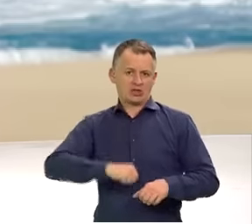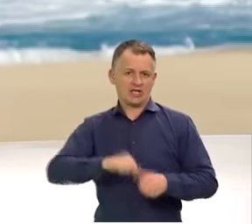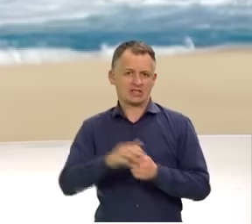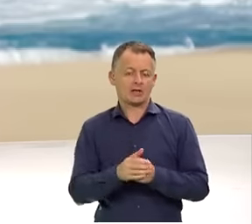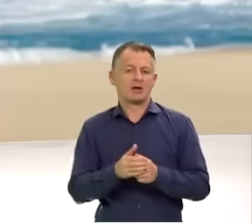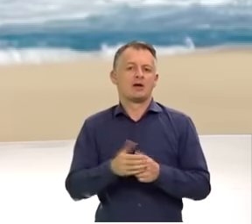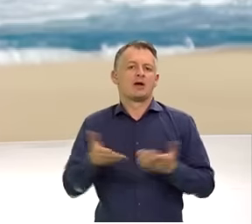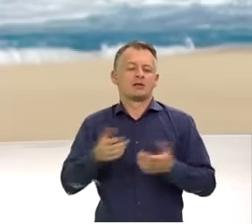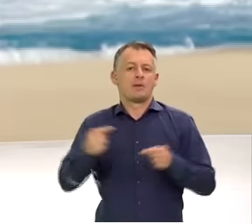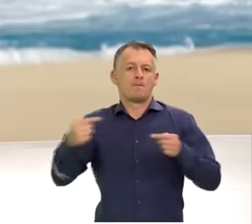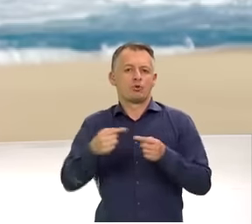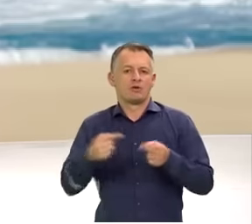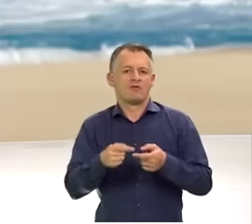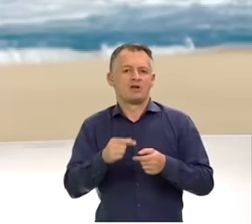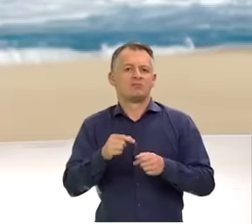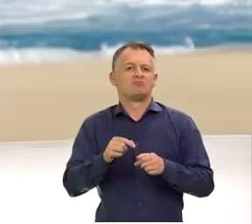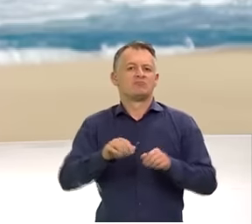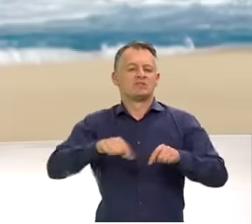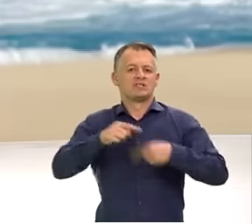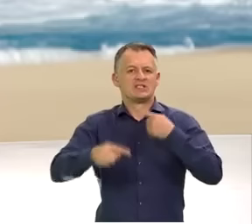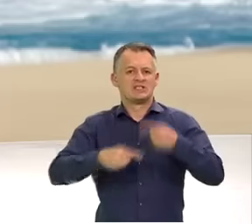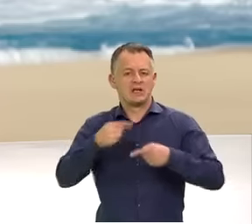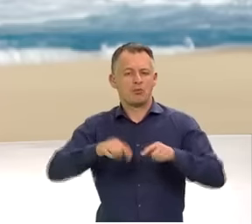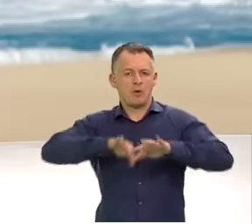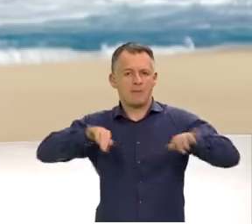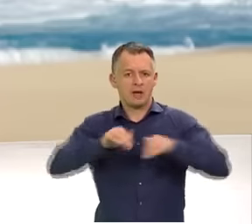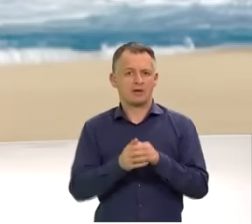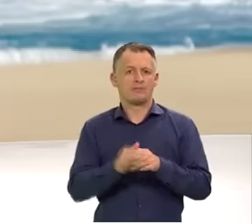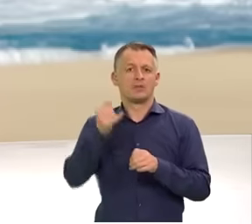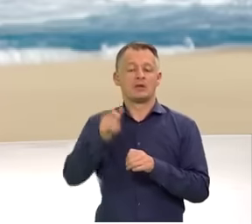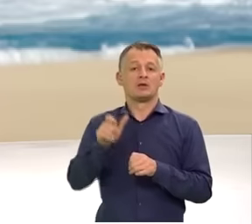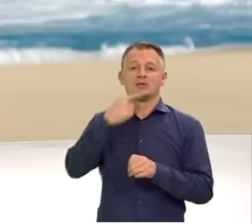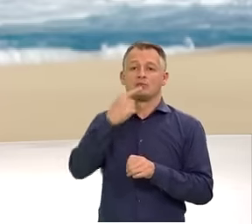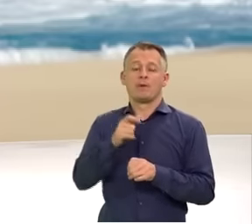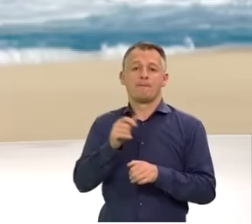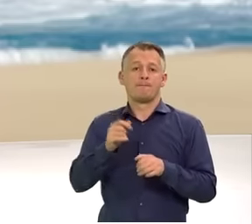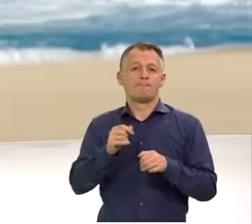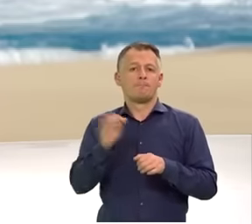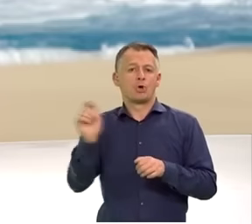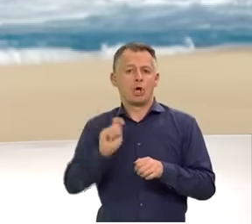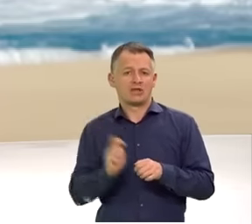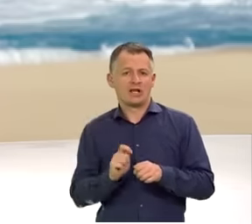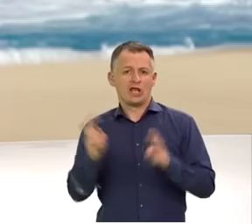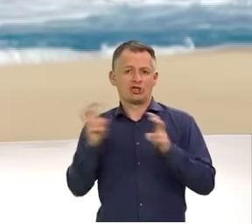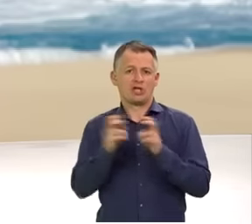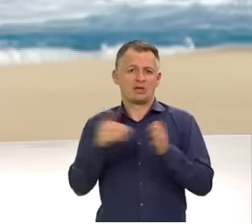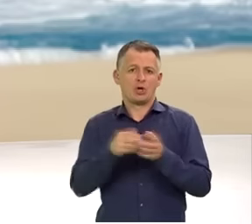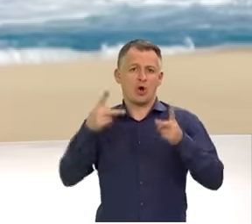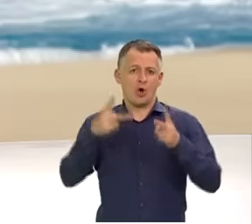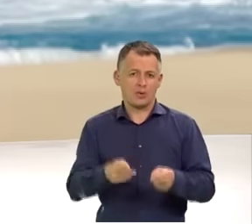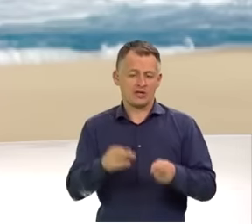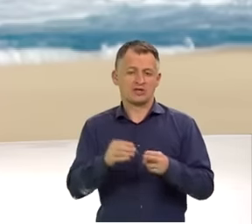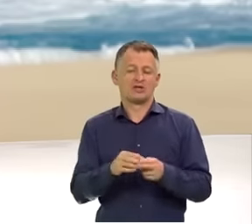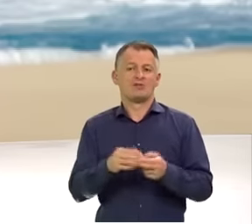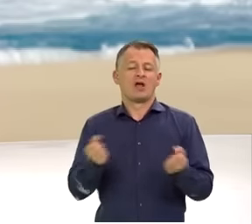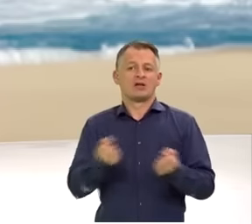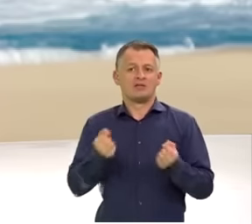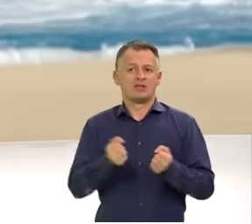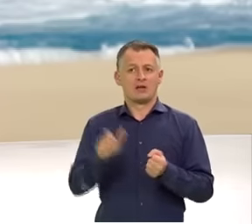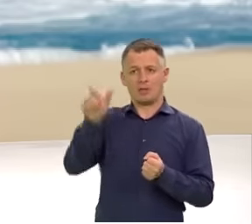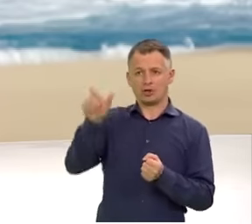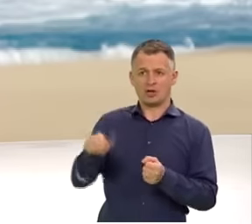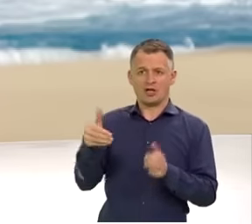asupra ecosistemului marin. Ecologiștii spun că proiectele energetice ar trebui stopate, iar activitățile umane cu impact negativ ar trebui